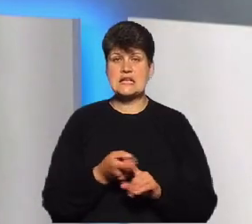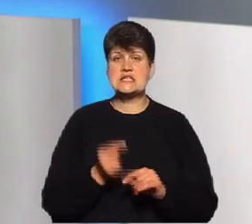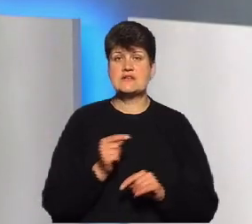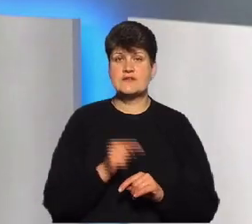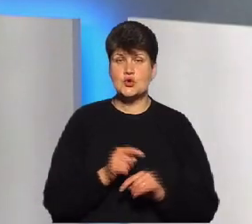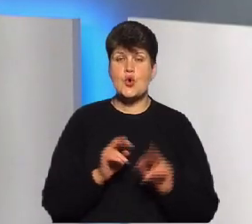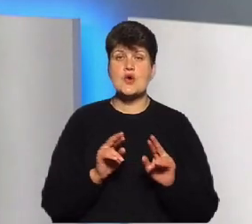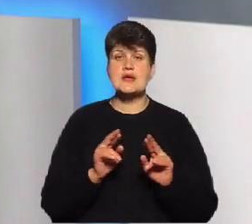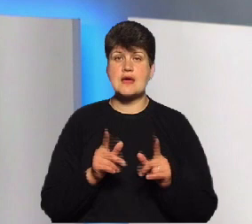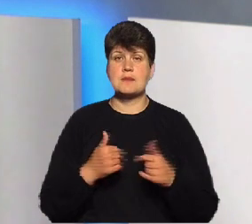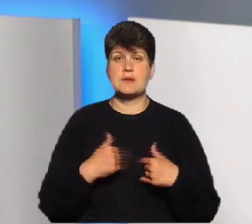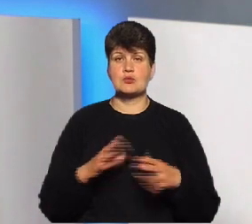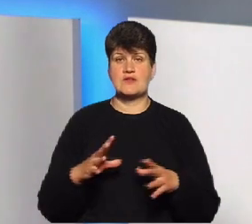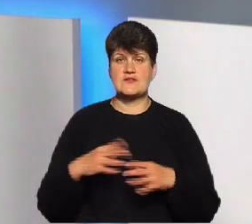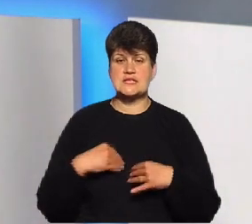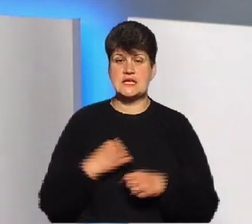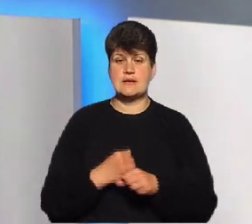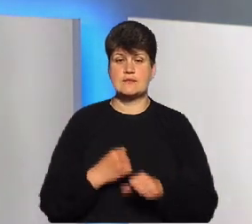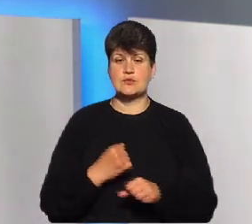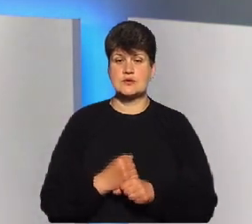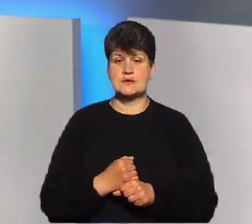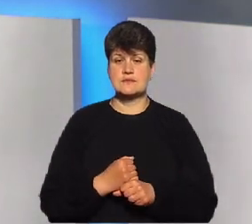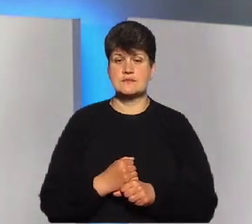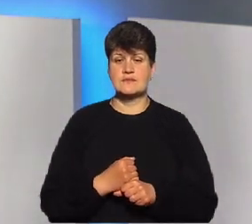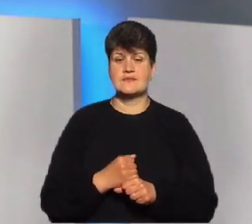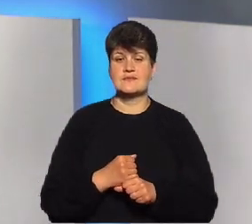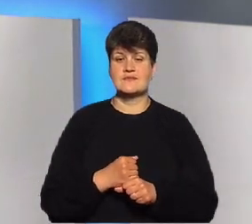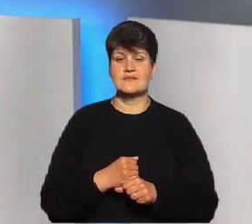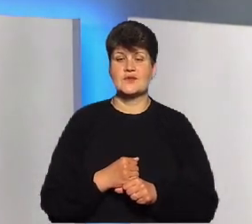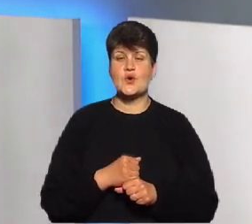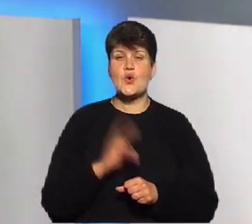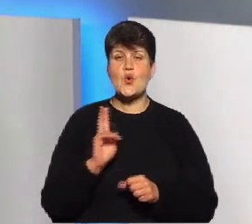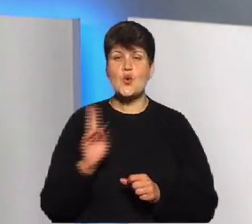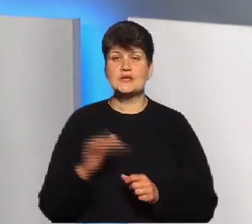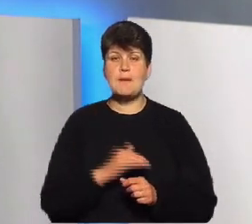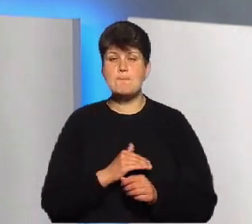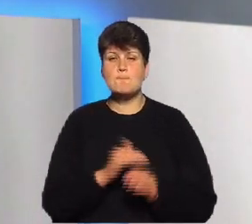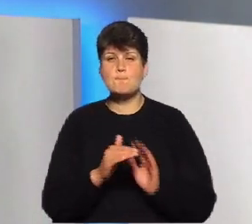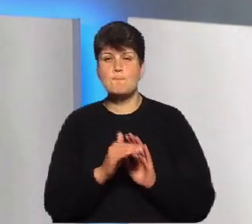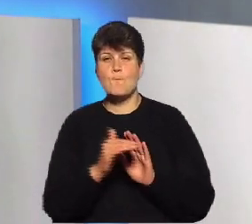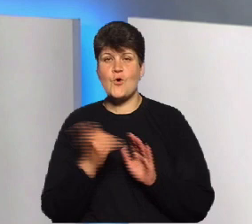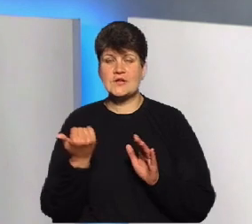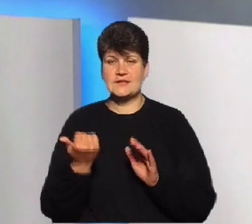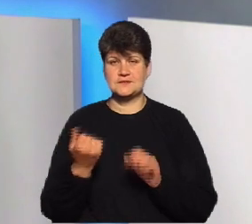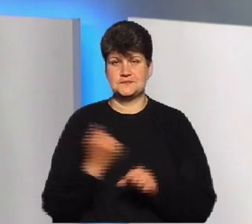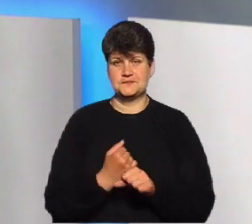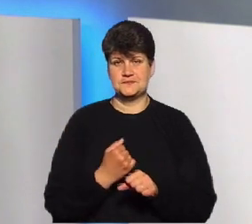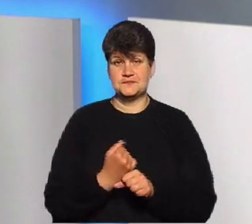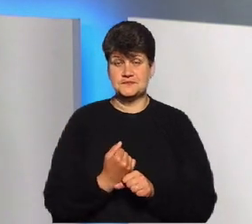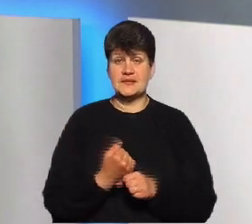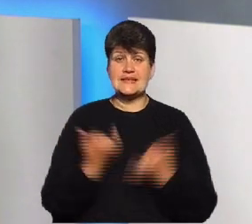будемо взаємодіяти. І кого, куди буде кликати та чи інша амбіція, чи та чи інша можливість. Наразі, я думаю, що